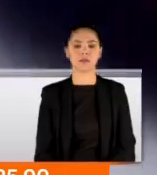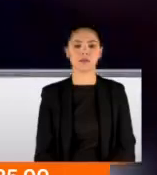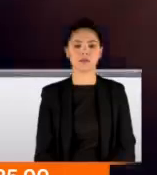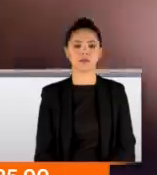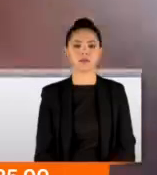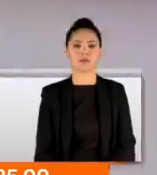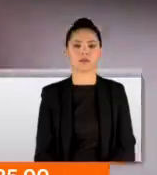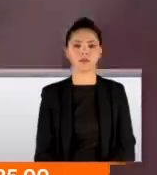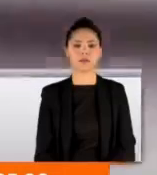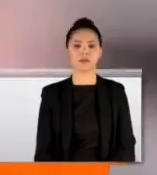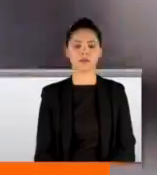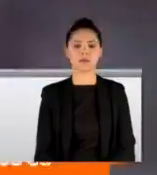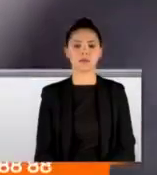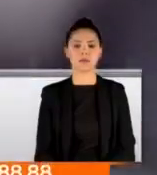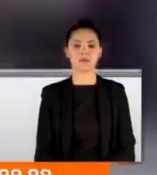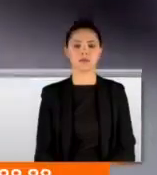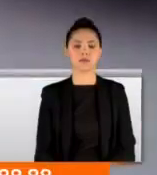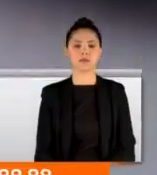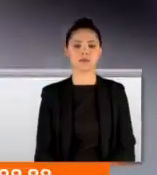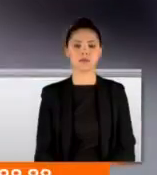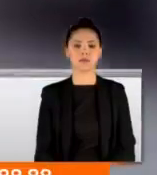Çıkın ya, çıkın çıkın çıkın.